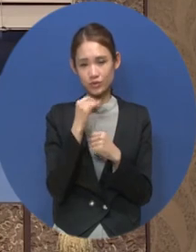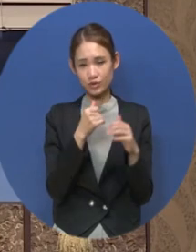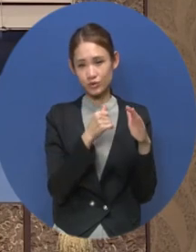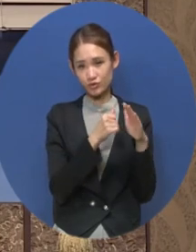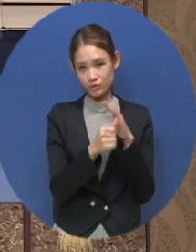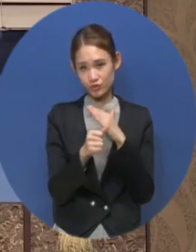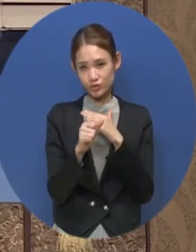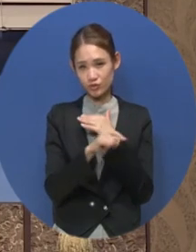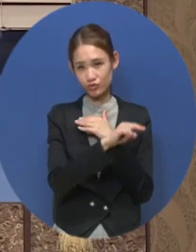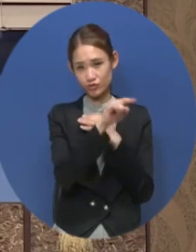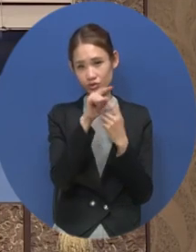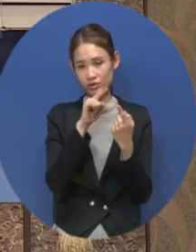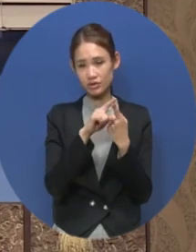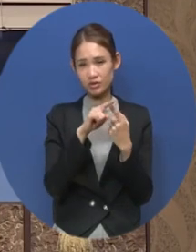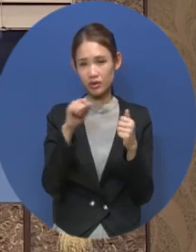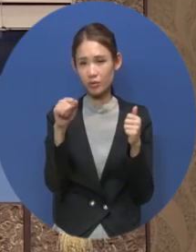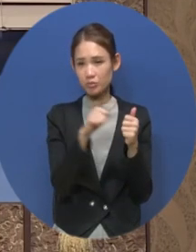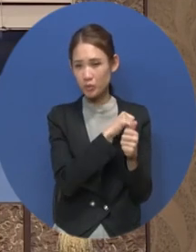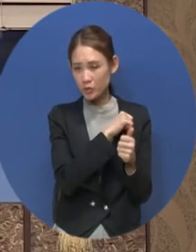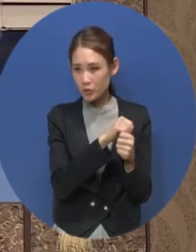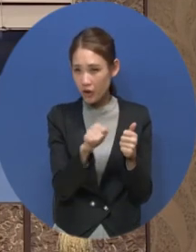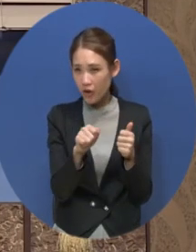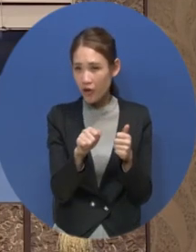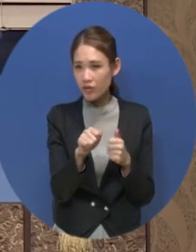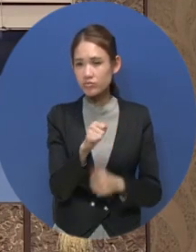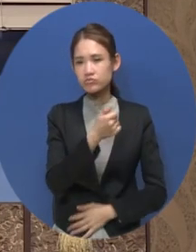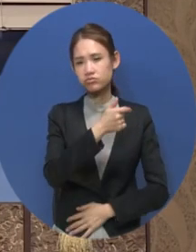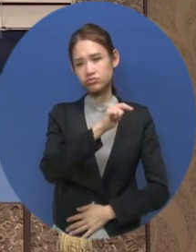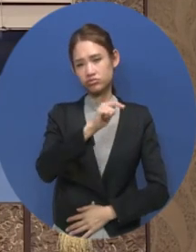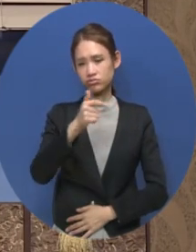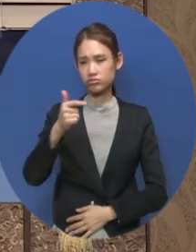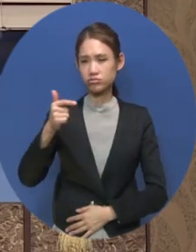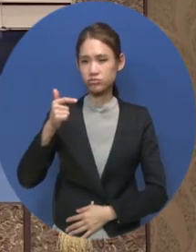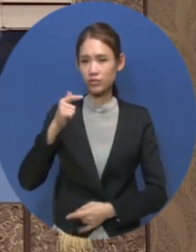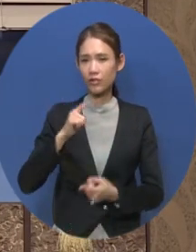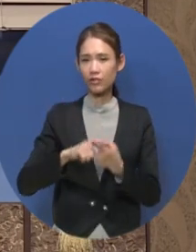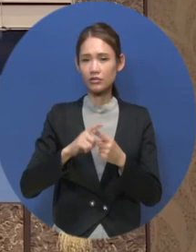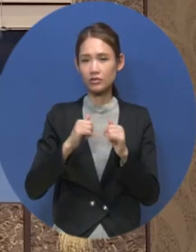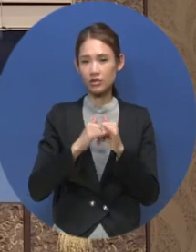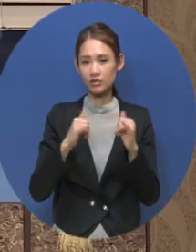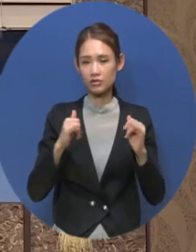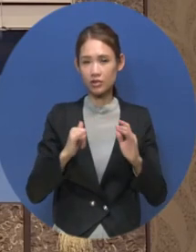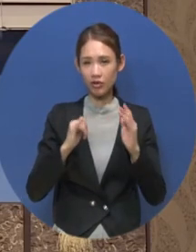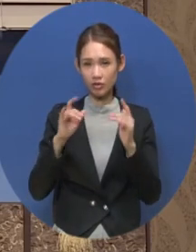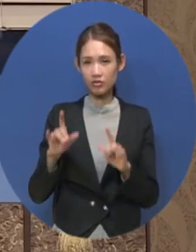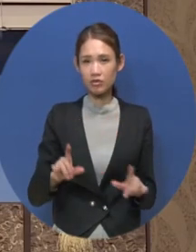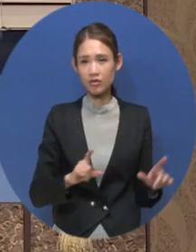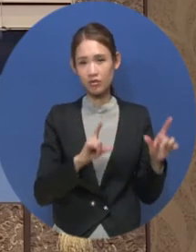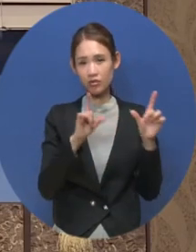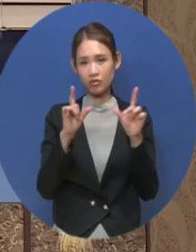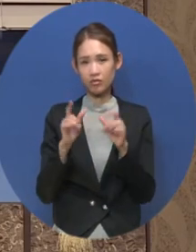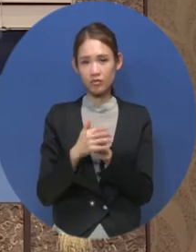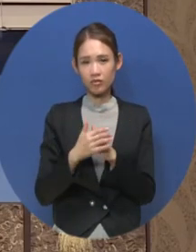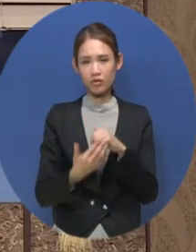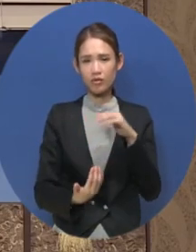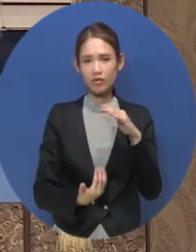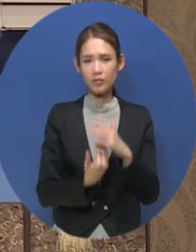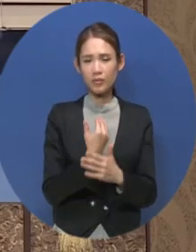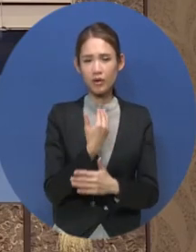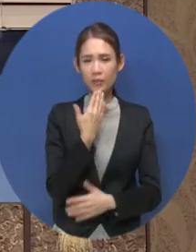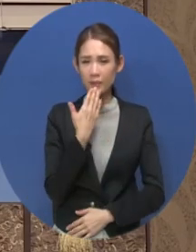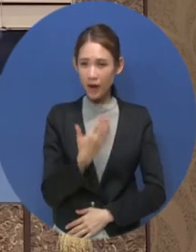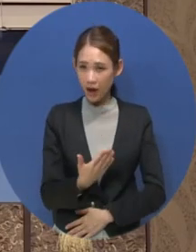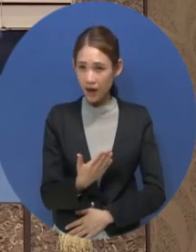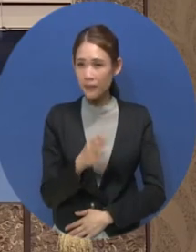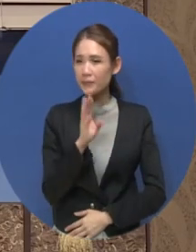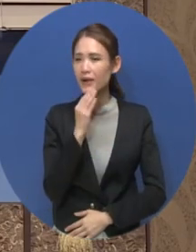선수들에 대한 뭐 폭력이라든지 네. 여러 가지 부분들이 우리가 사람을 세상을 살아가면서 안 일어날 수는 없겠지만